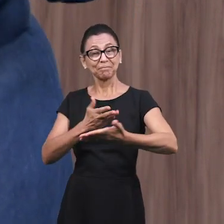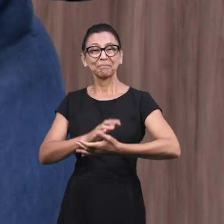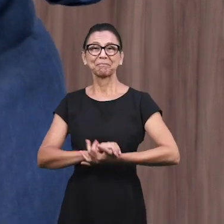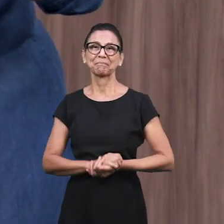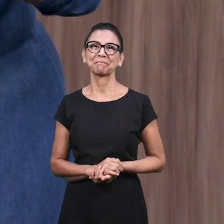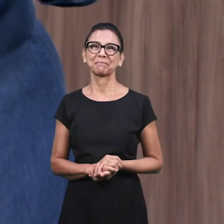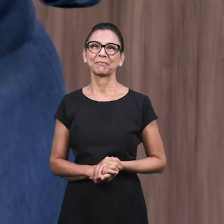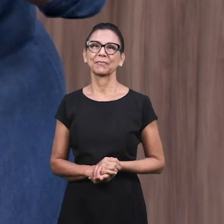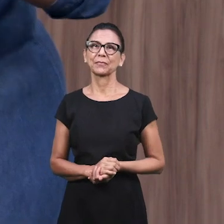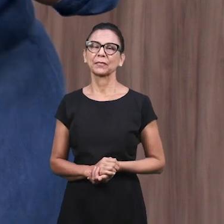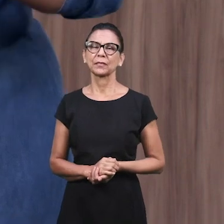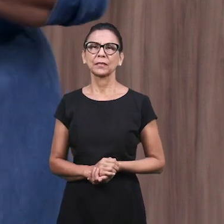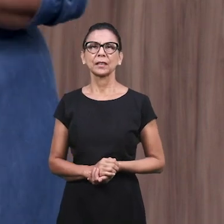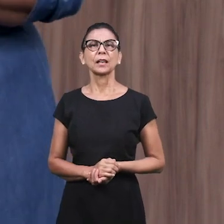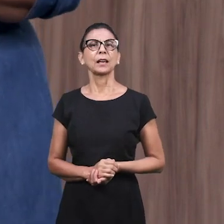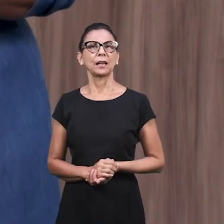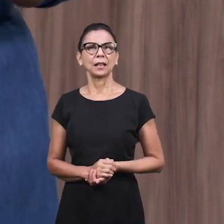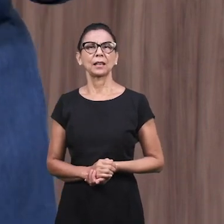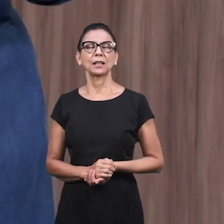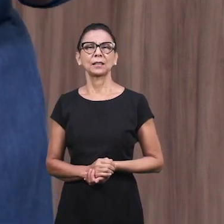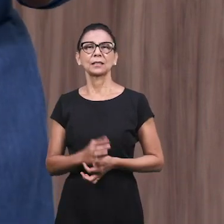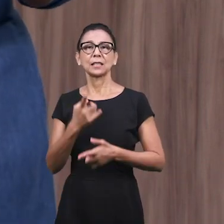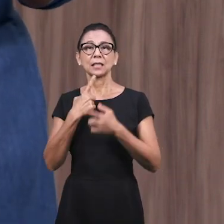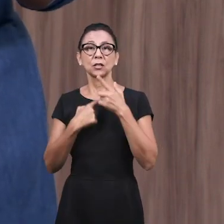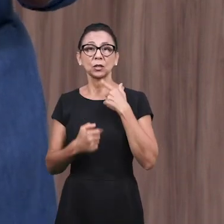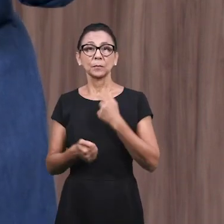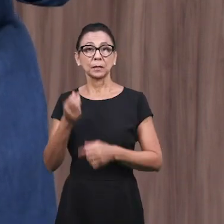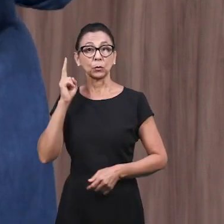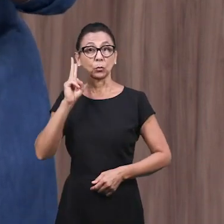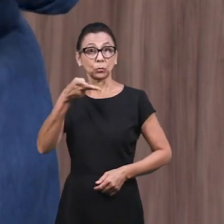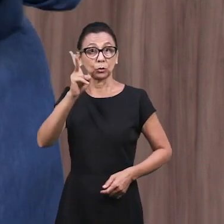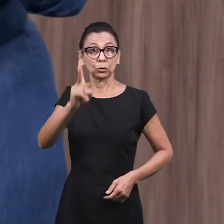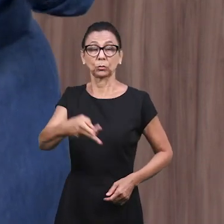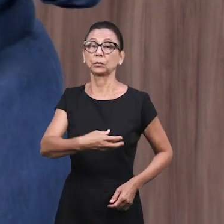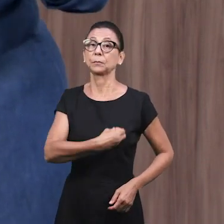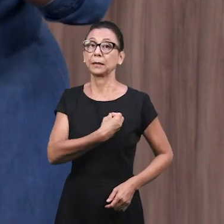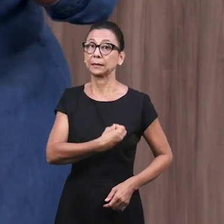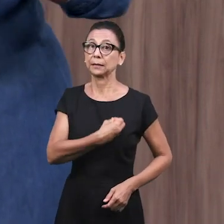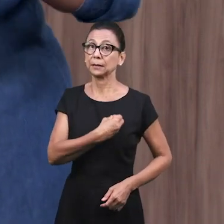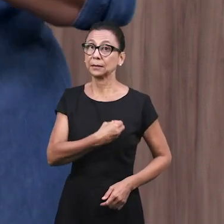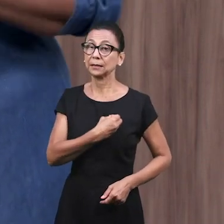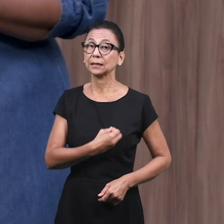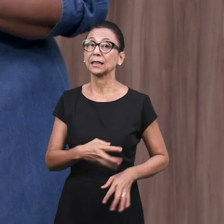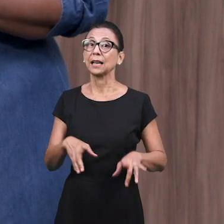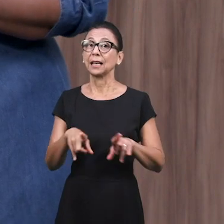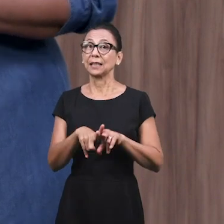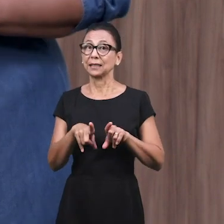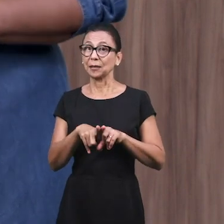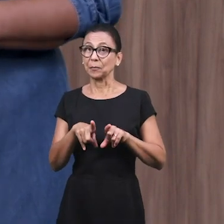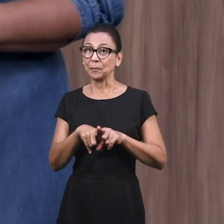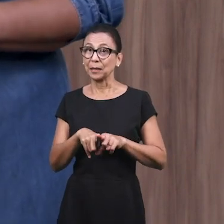vous participiez encore davantage. Et la nouveauté, c'est que nous aurons de nouveaux moments